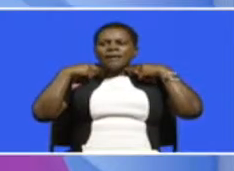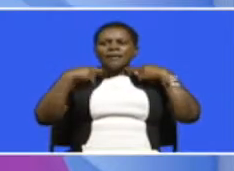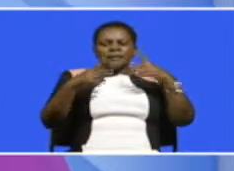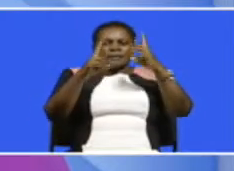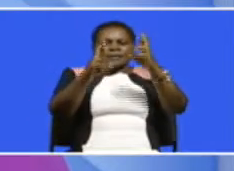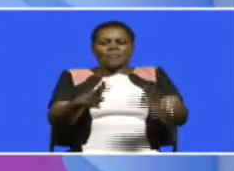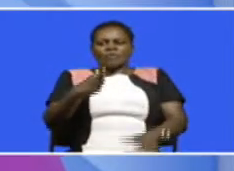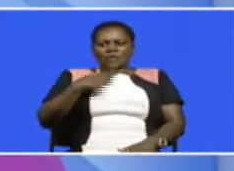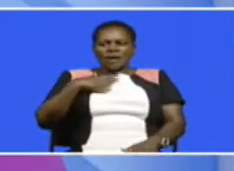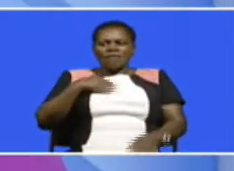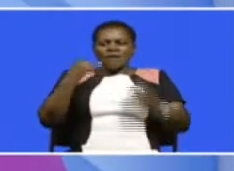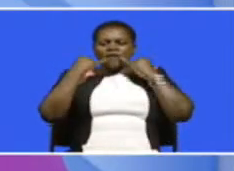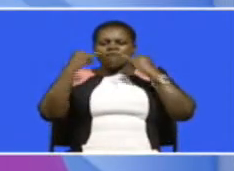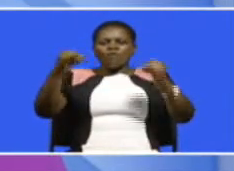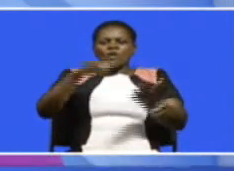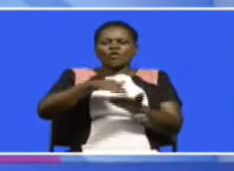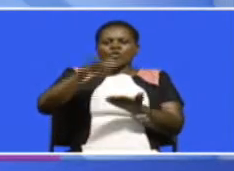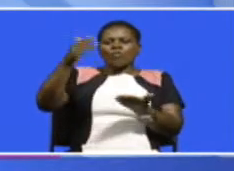Ibrahim Karanja na taarifa hiyo.